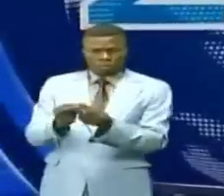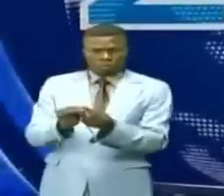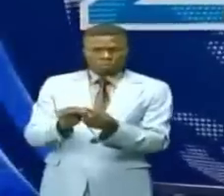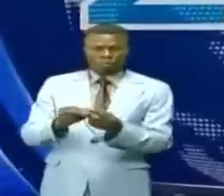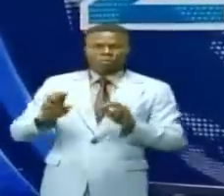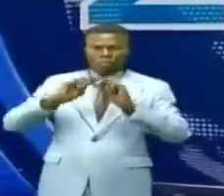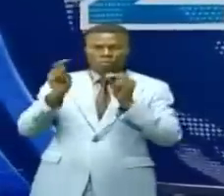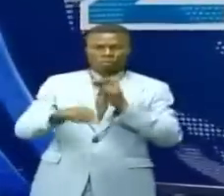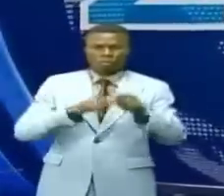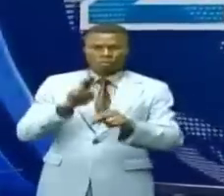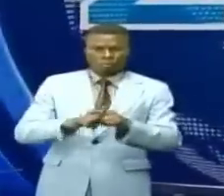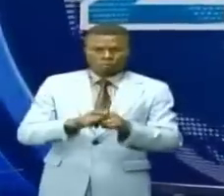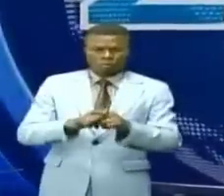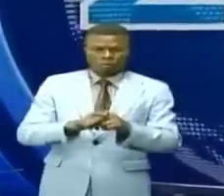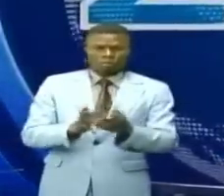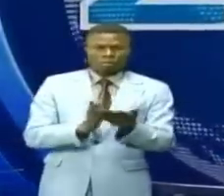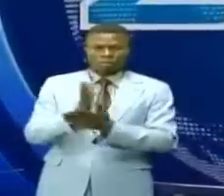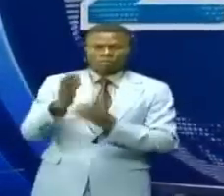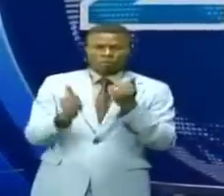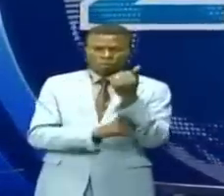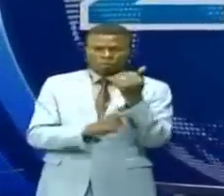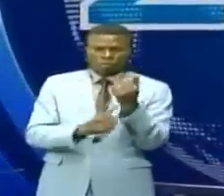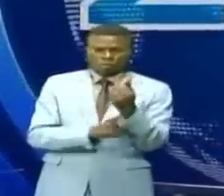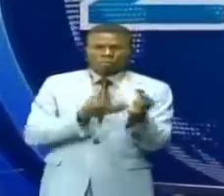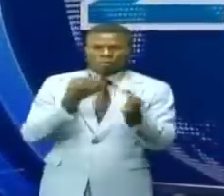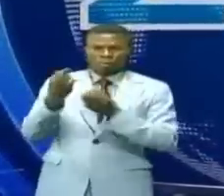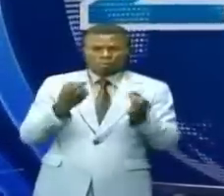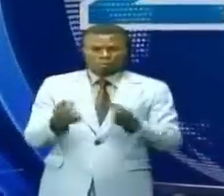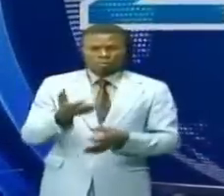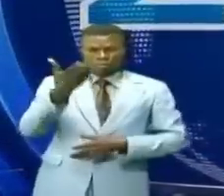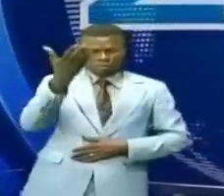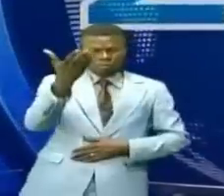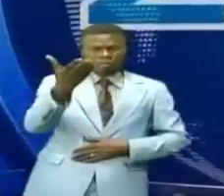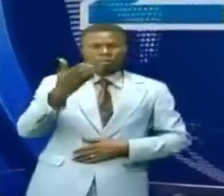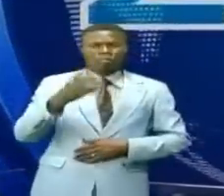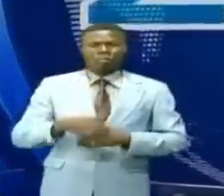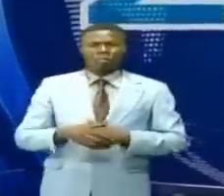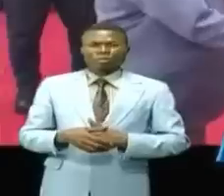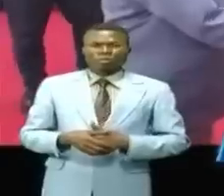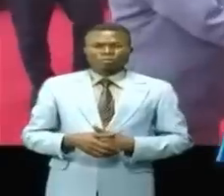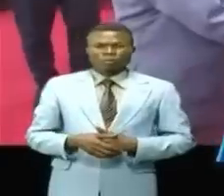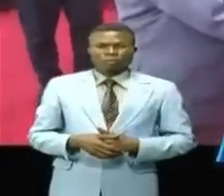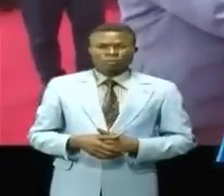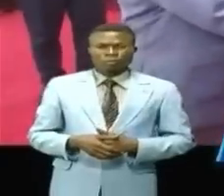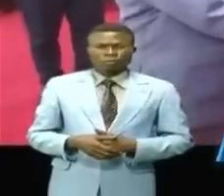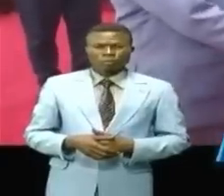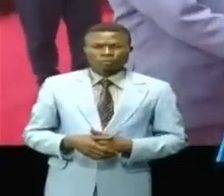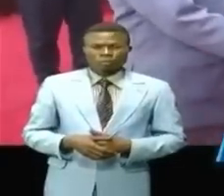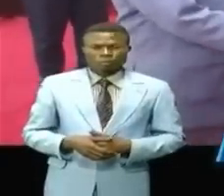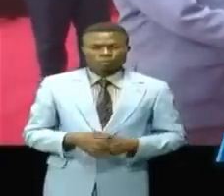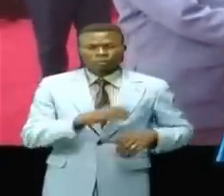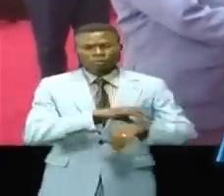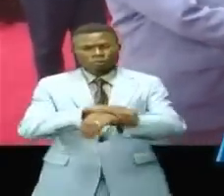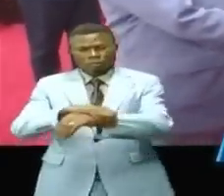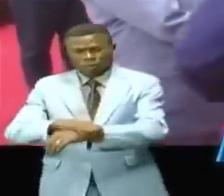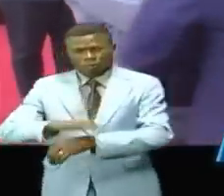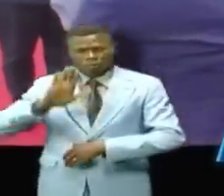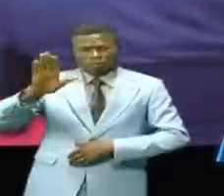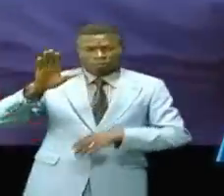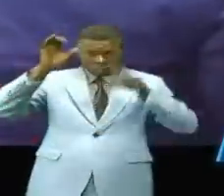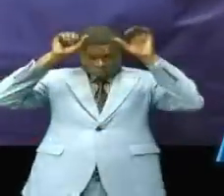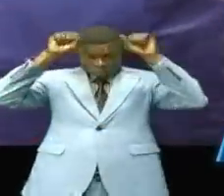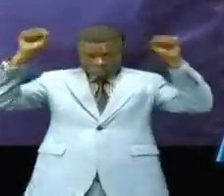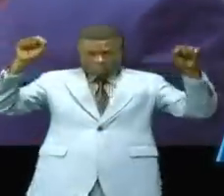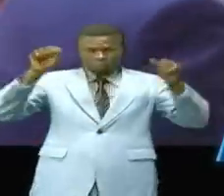Commission nationale des droits de l'homme. Des précisions avec Luzette Ntsakala. Conduite par son président Paul